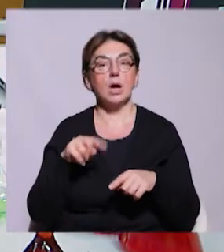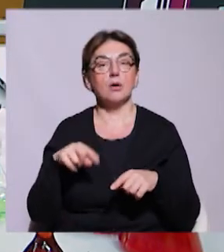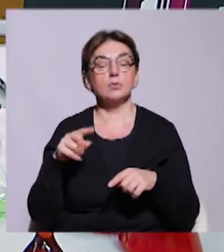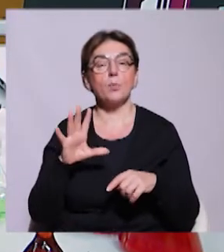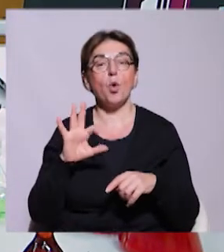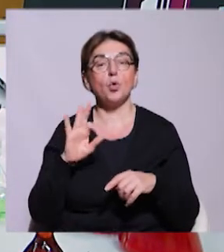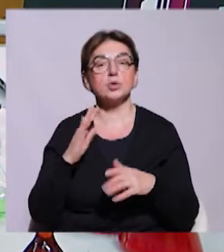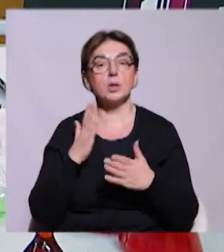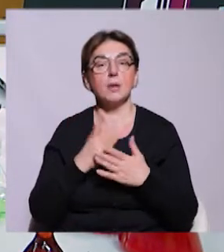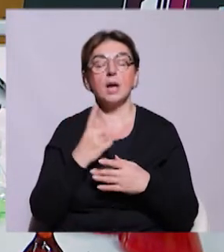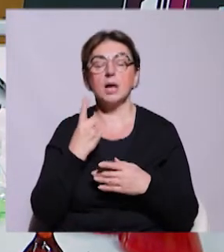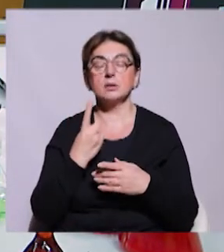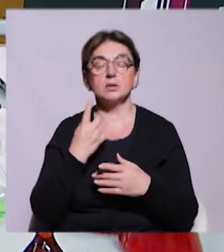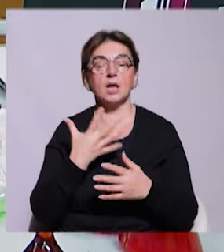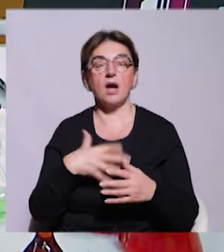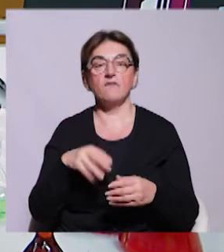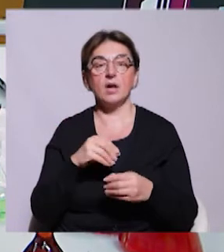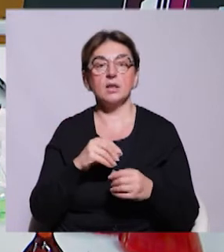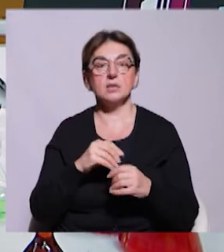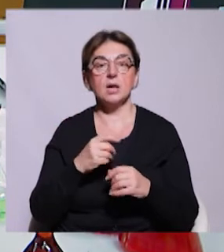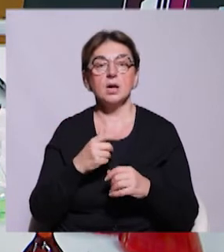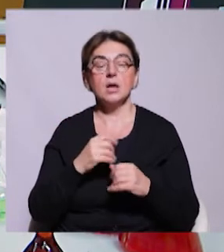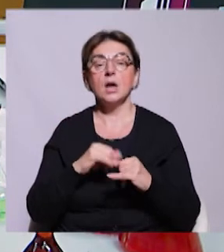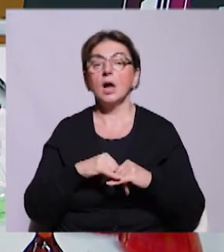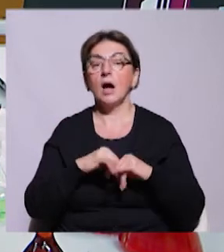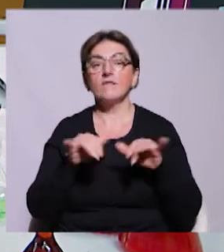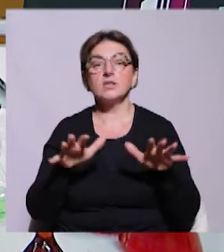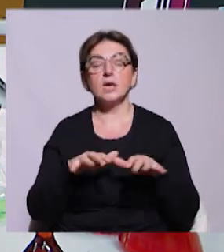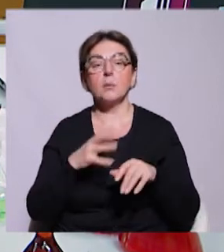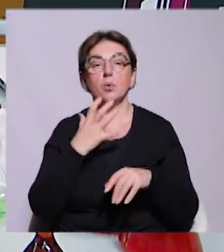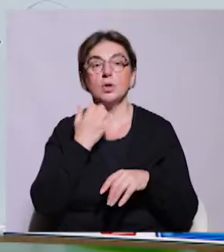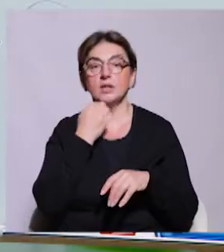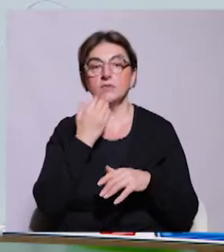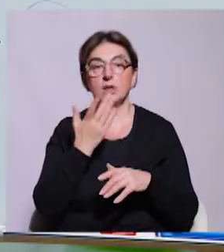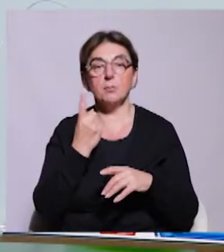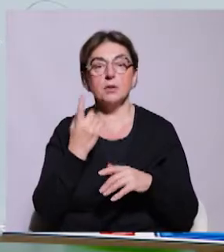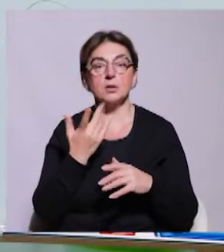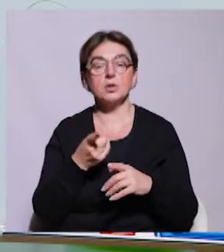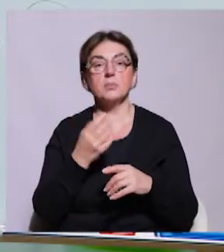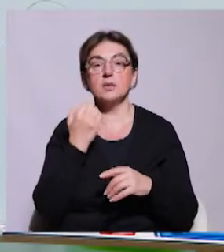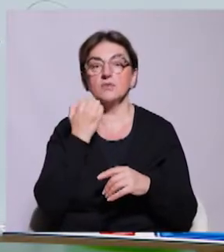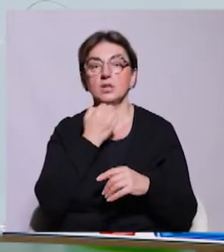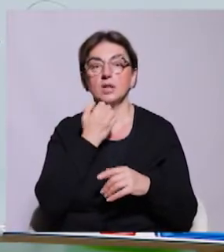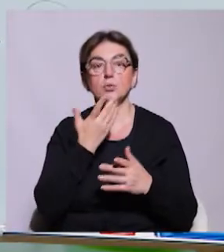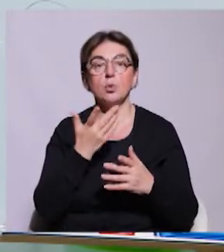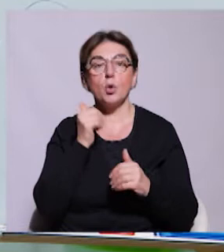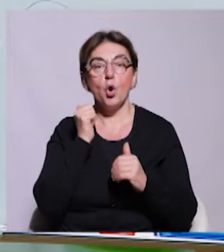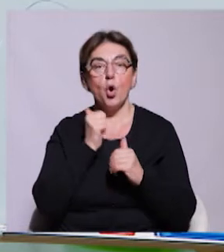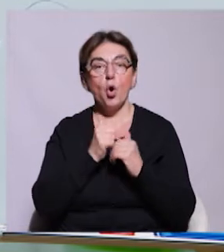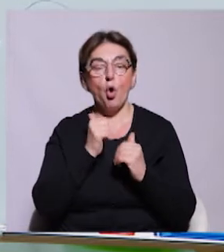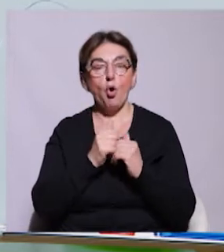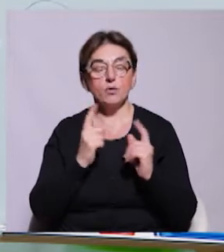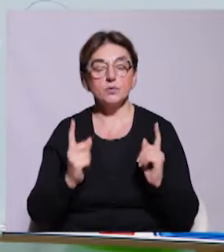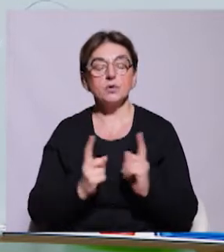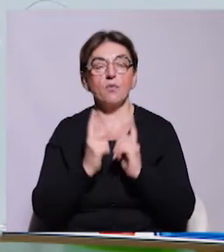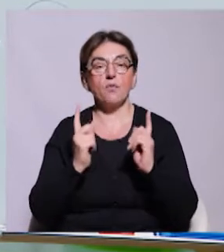უნდა აღვნიშნოთ, რომ ოქსიდები ერთ-ერთი ყველაზე მეტად გავრცელებული ნივთიერებებია. პირველ რიგში მინდა შევეხოთ იმ ნივთიერებებს, რომელსაც